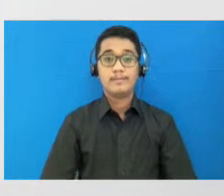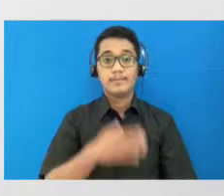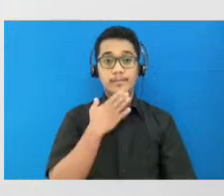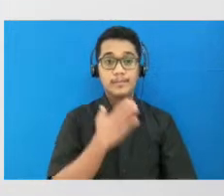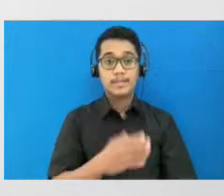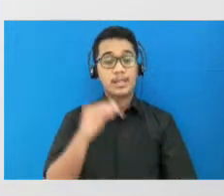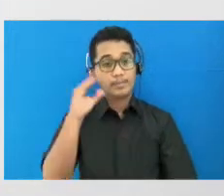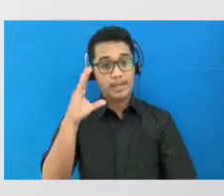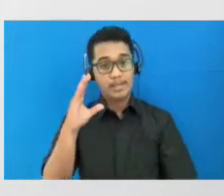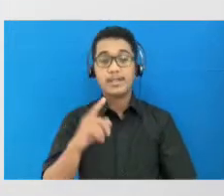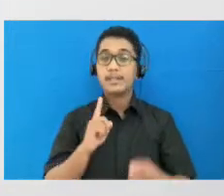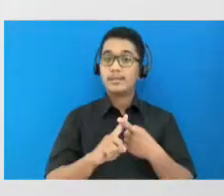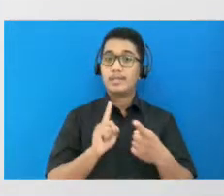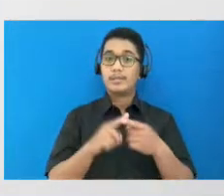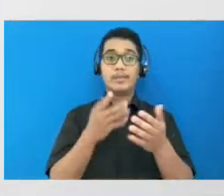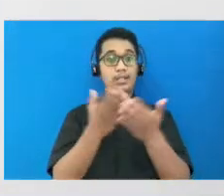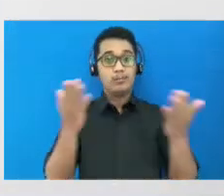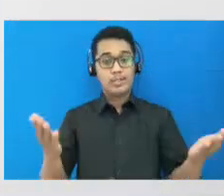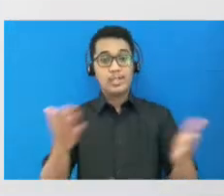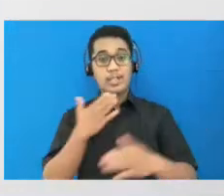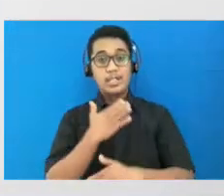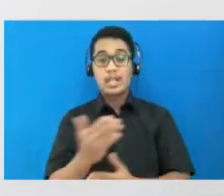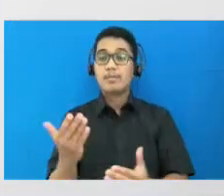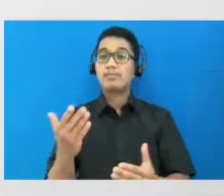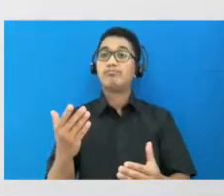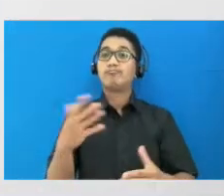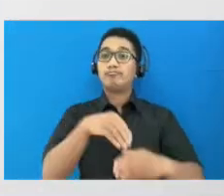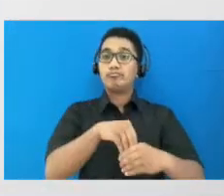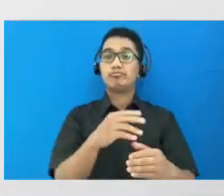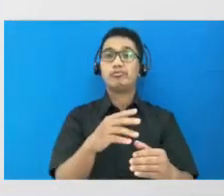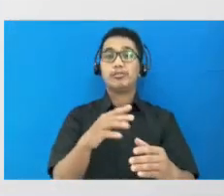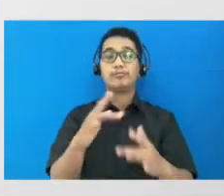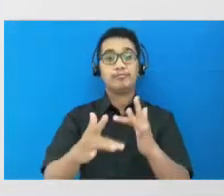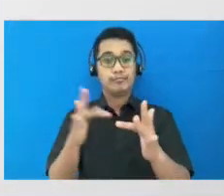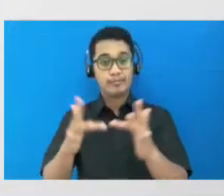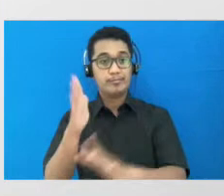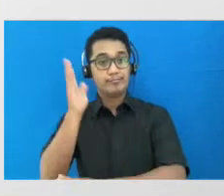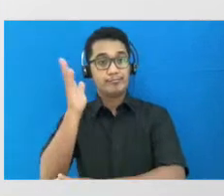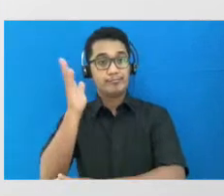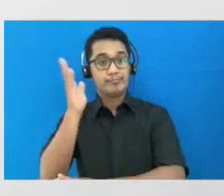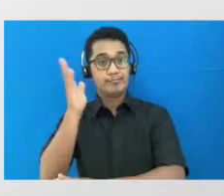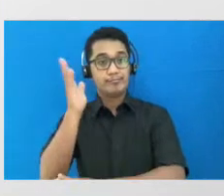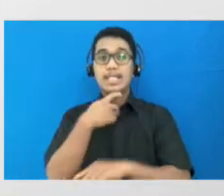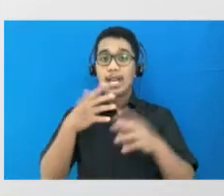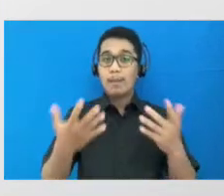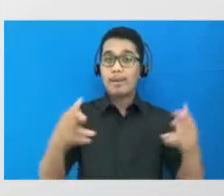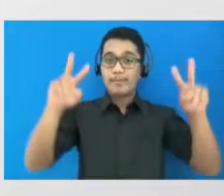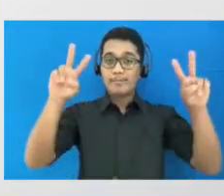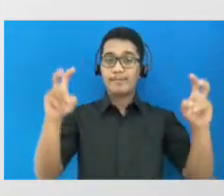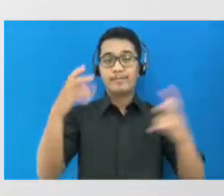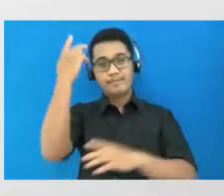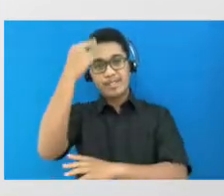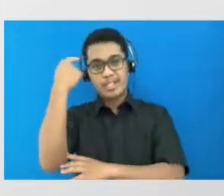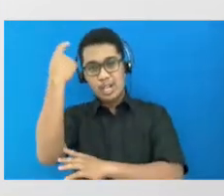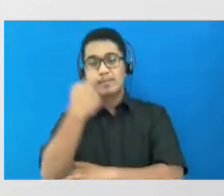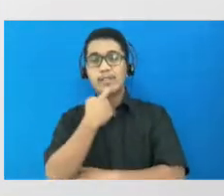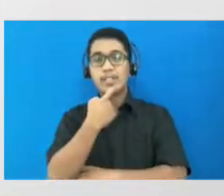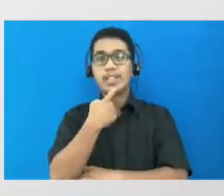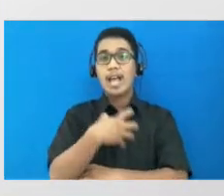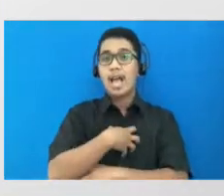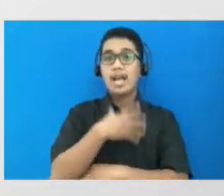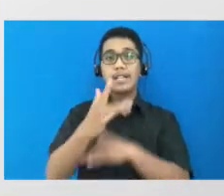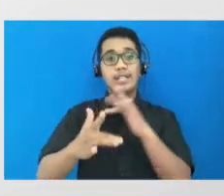Selamat pagi rekan-rekan semua, selamat bergabung di webinar Dilema Seputar Hak Digital di Indonesia,